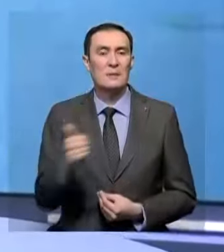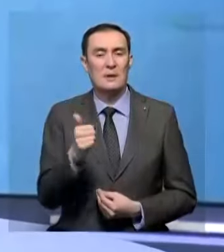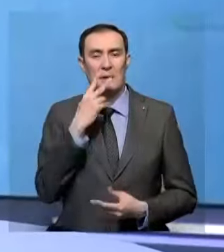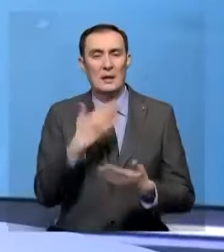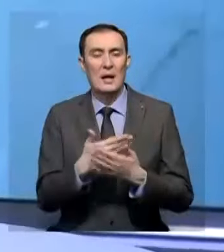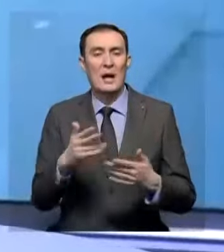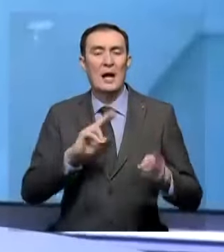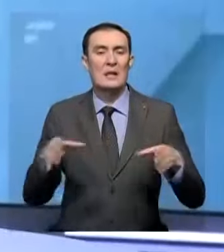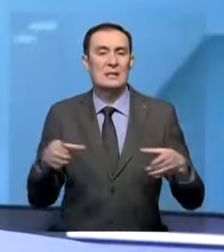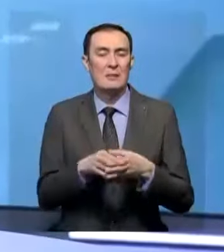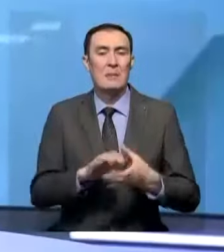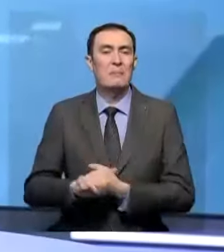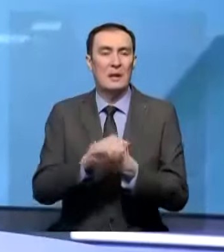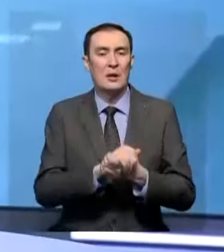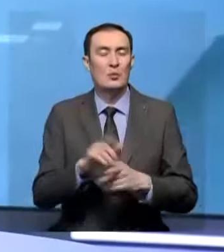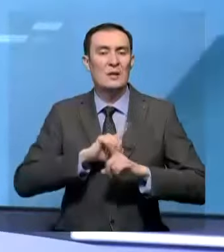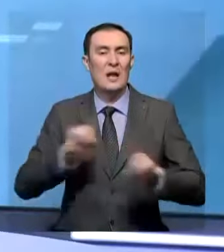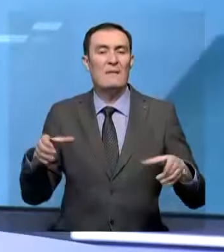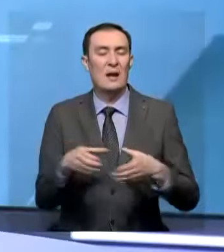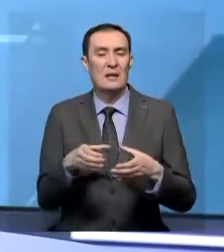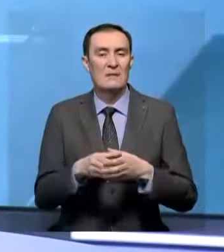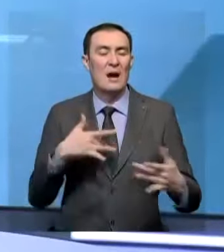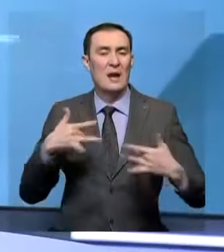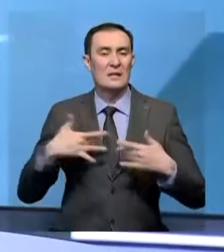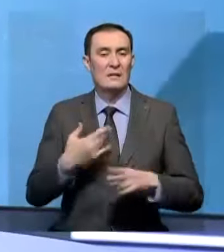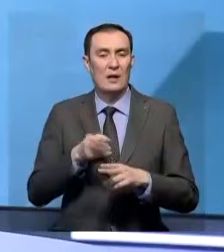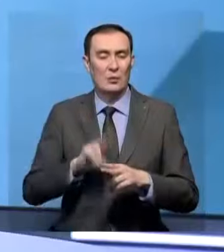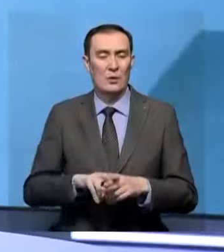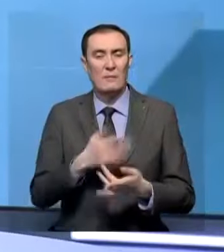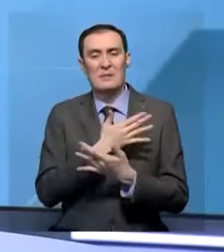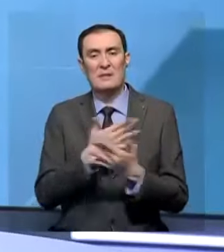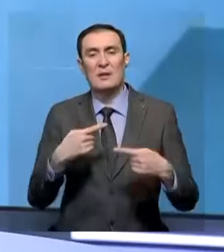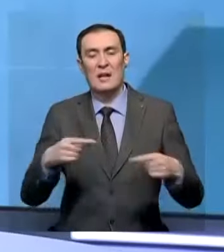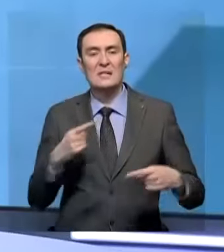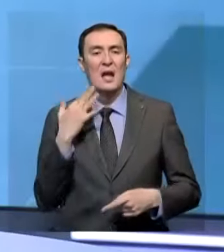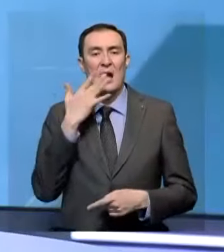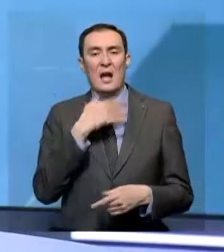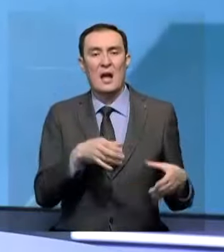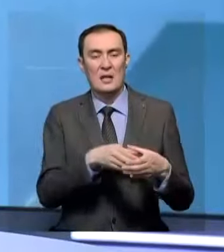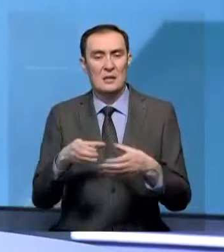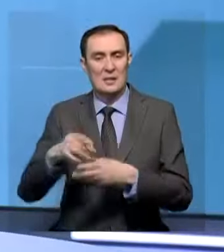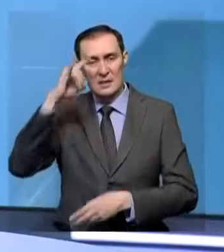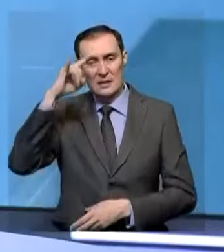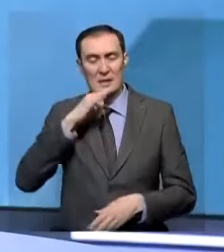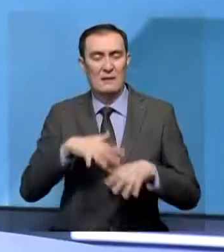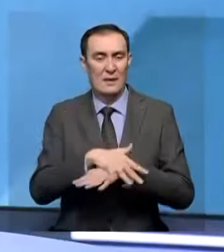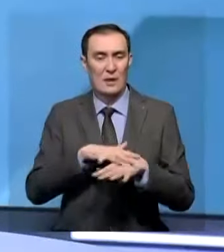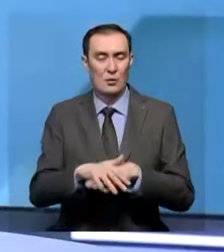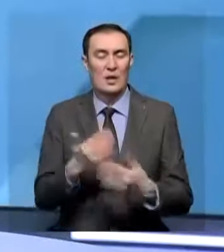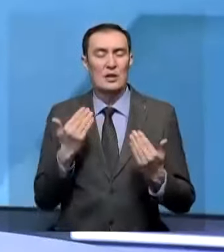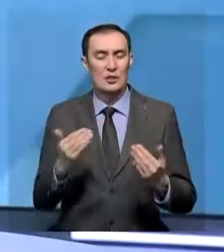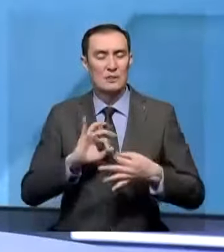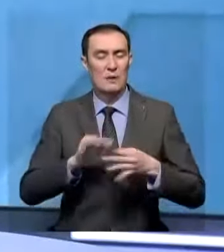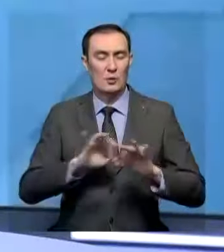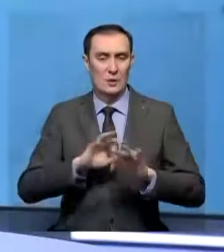премьера ансамбля «Бырлек» – уникального коллектива, артисты которого представляют разные этносы казахстанского народа. Подробности у